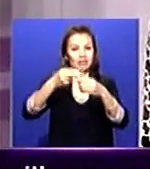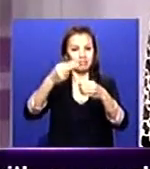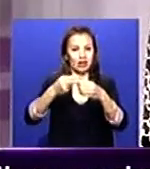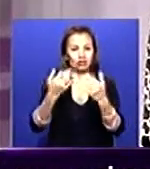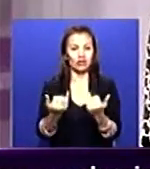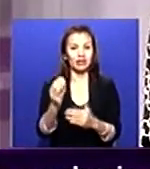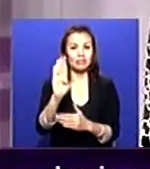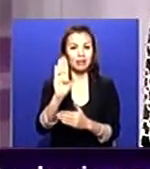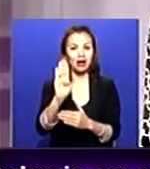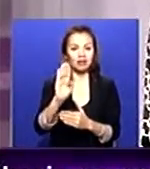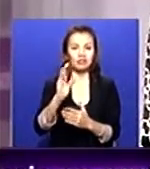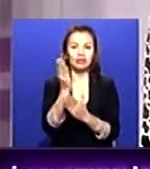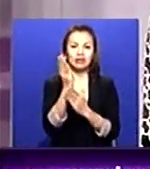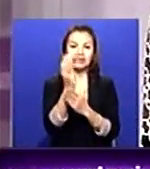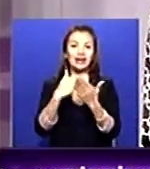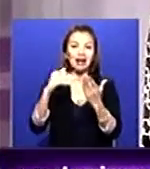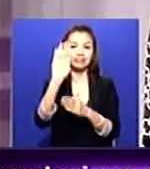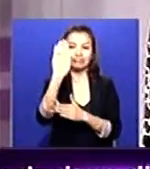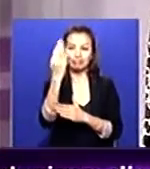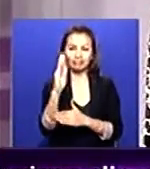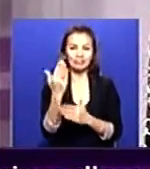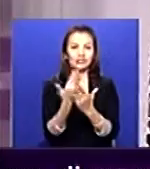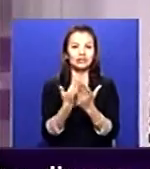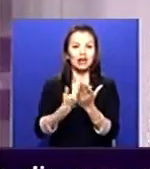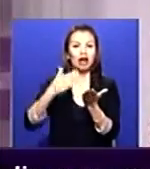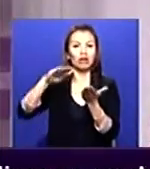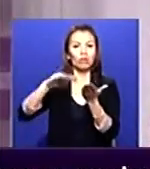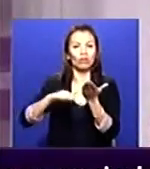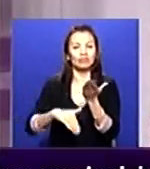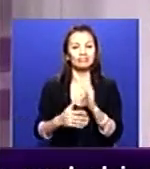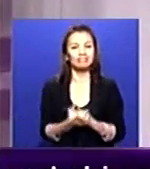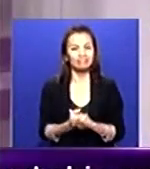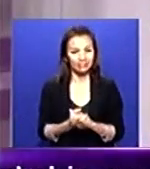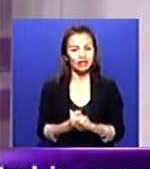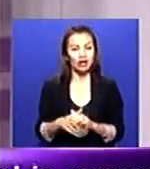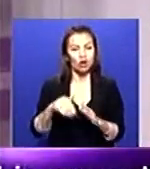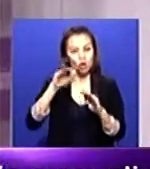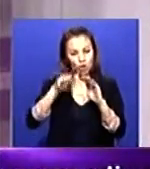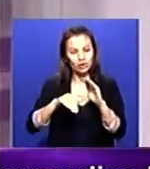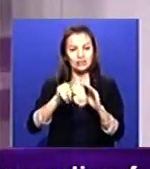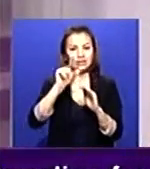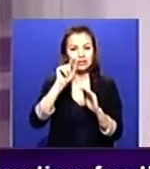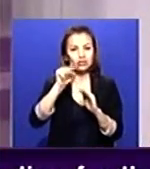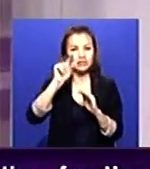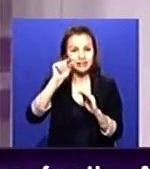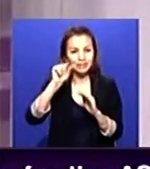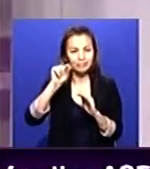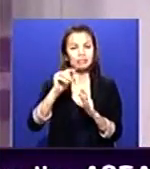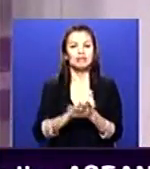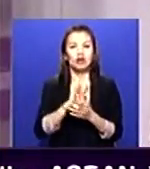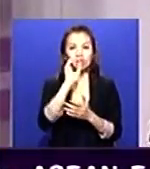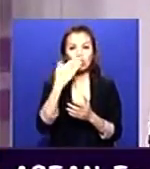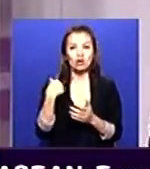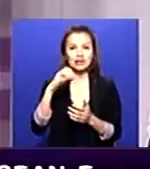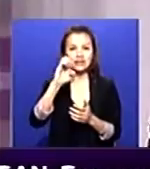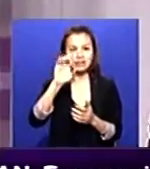ากก็มีการประกาศนะคะในการลดราคาหน้าปั๊มในวันพรุ่งนี้สำหรับเบนซินลง20สตางค์ต่อลิตรนะคะในส่วนของดีเซลแล้วก็